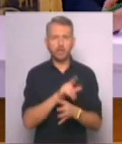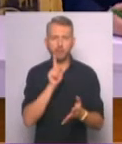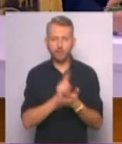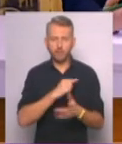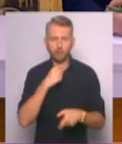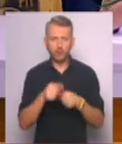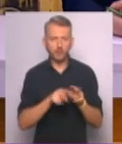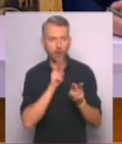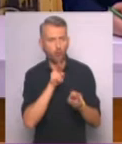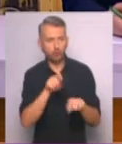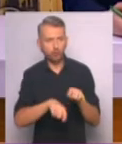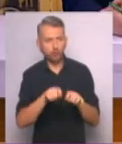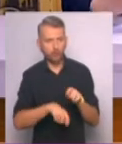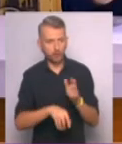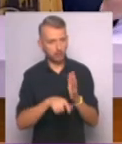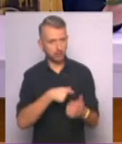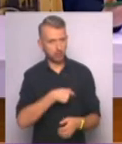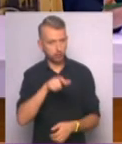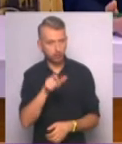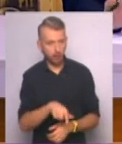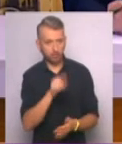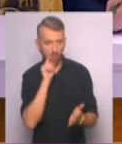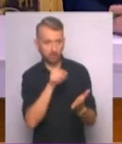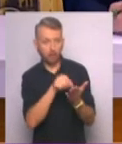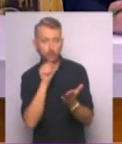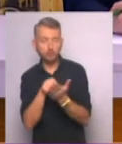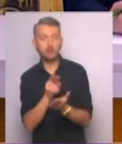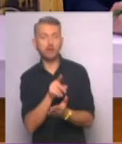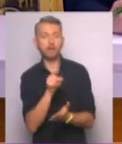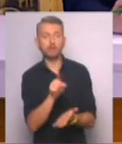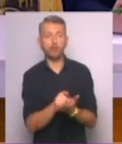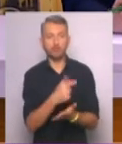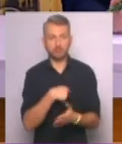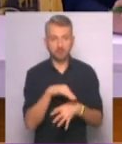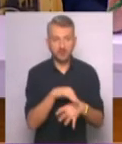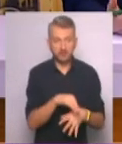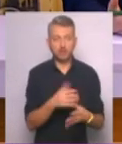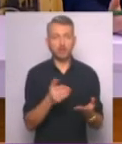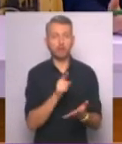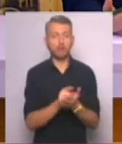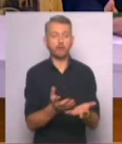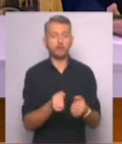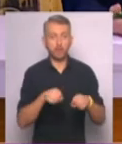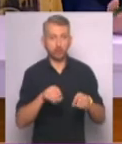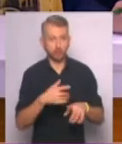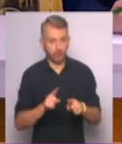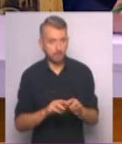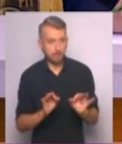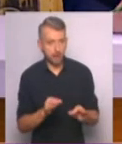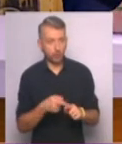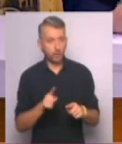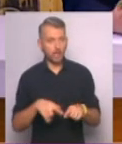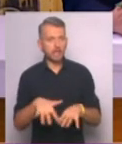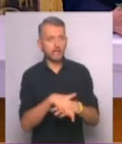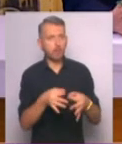постійно контролювати свого обранця і вказувати йому, як він повинен поводитись, які повинен приймати рішення. Це правильно, це демократично.